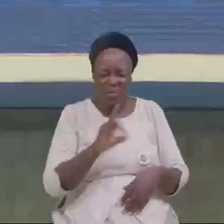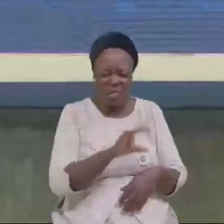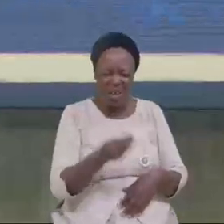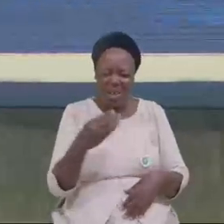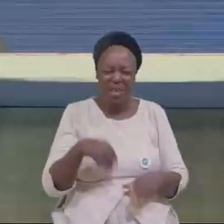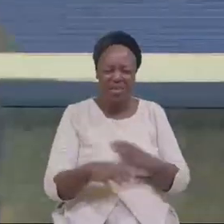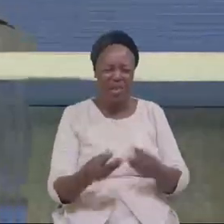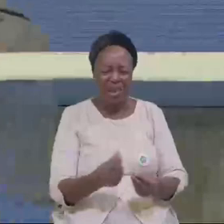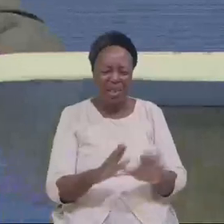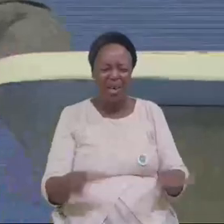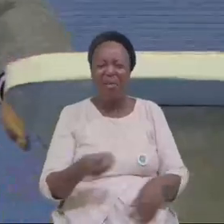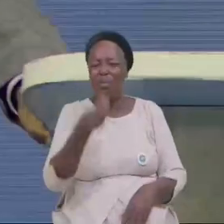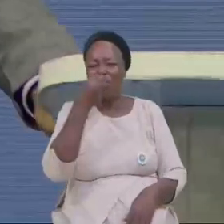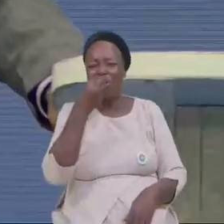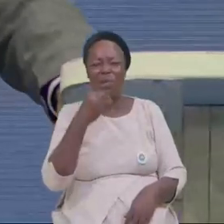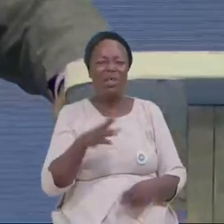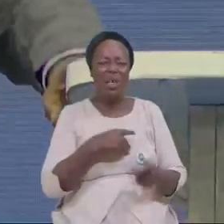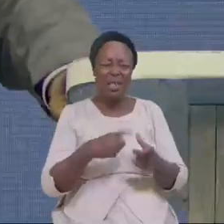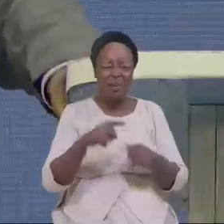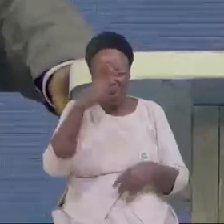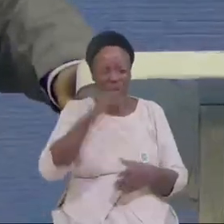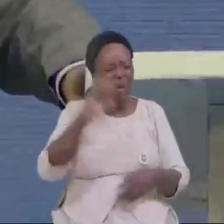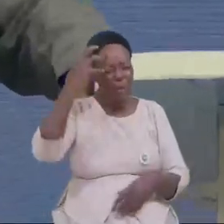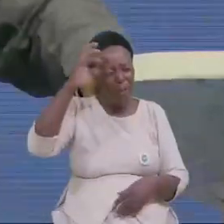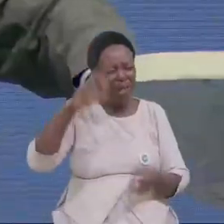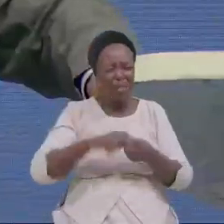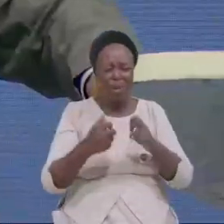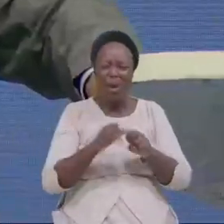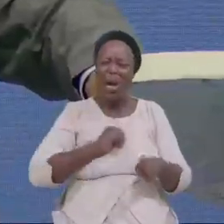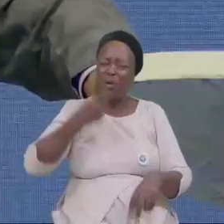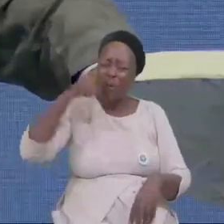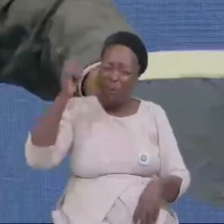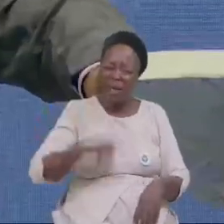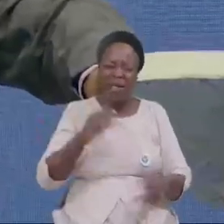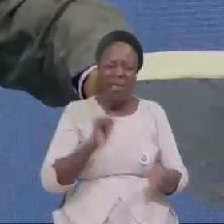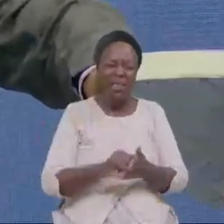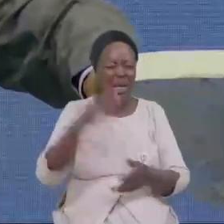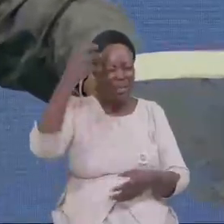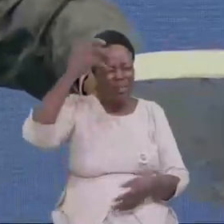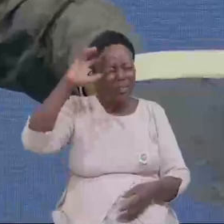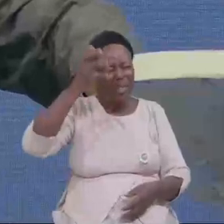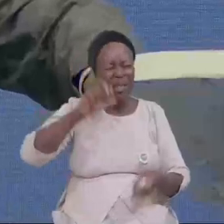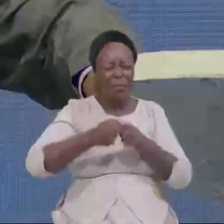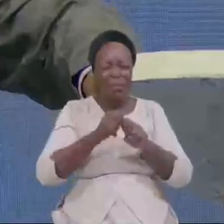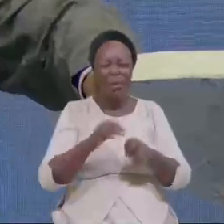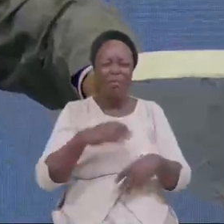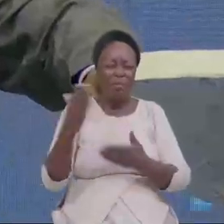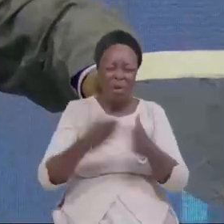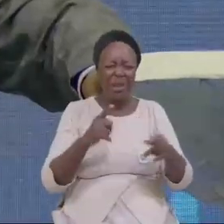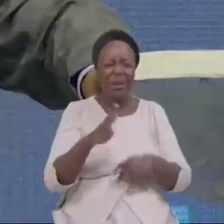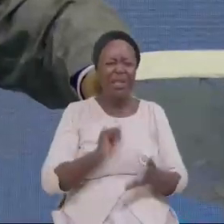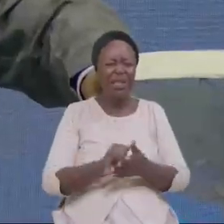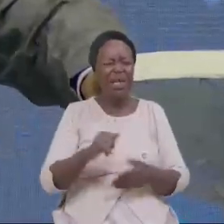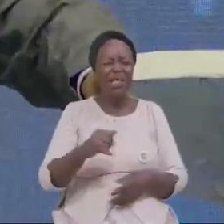ça, à cause du problème mental qu'ils ont, je commande, problème mental causé par les démons,